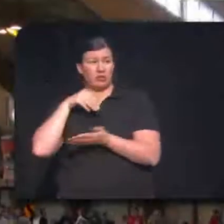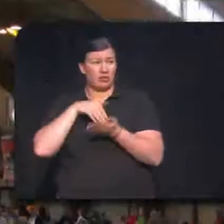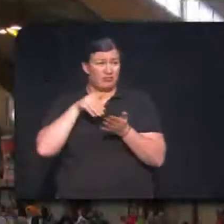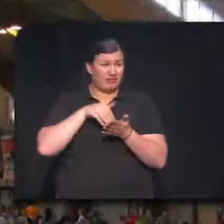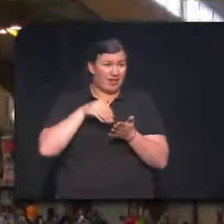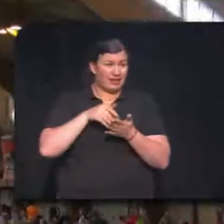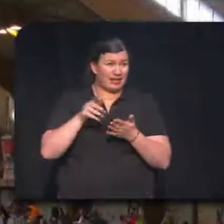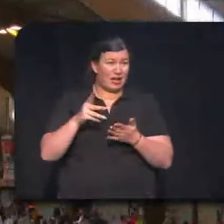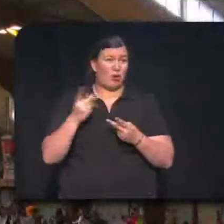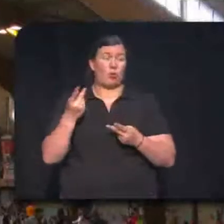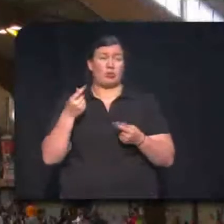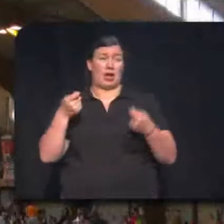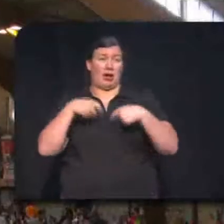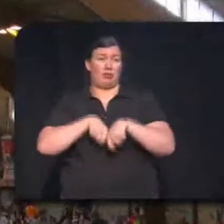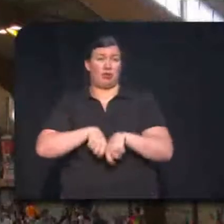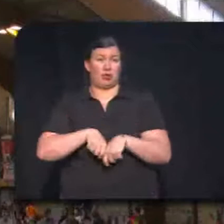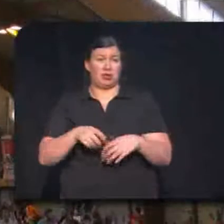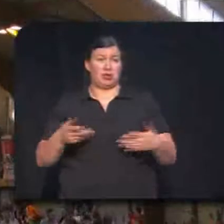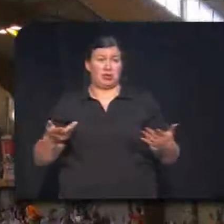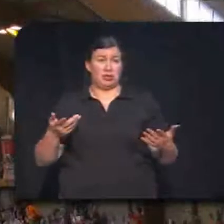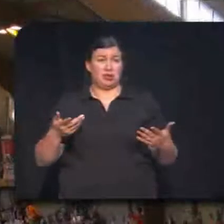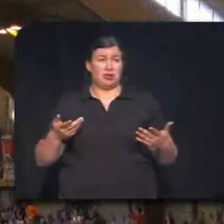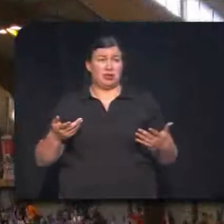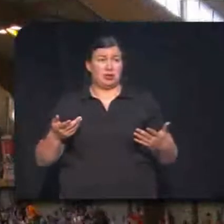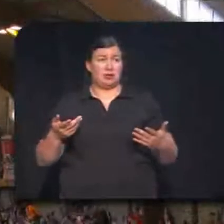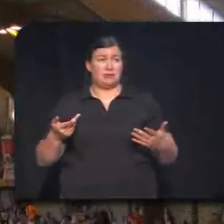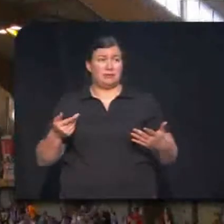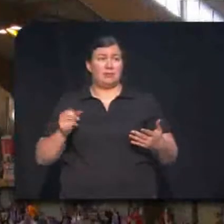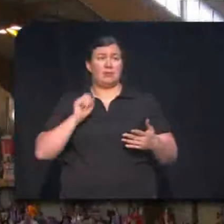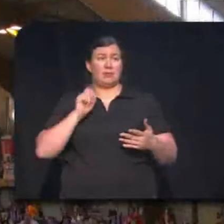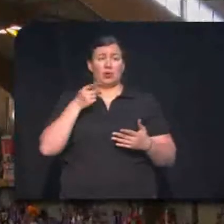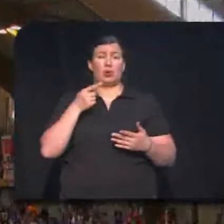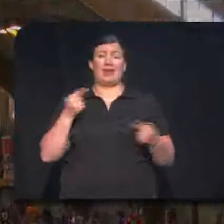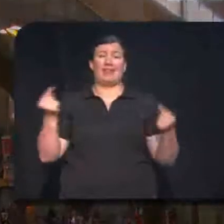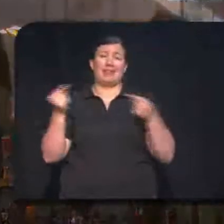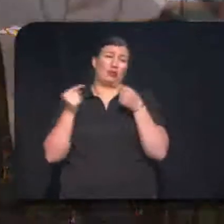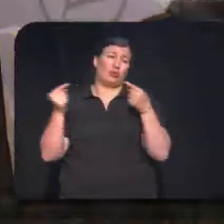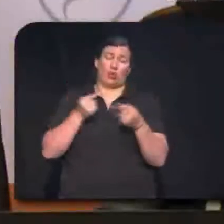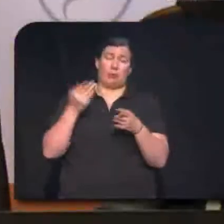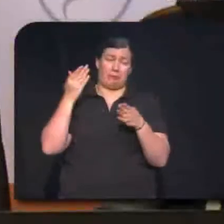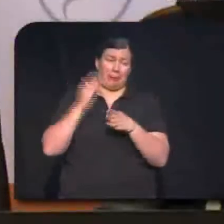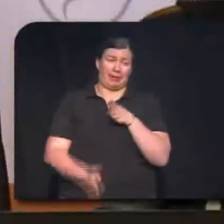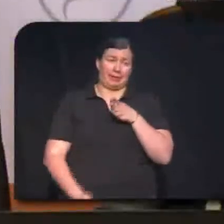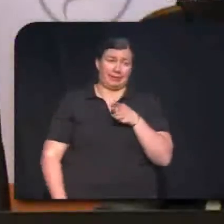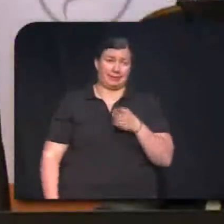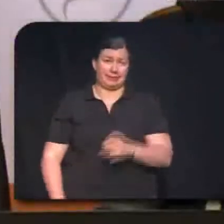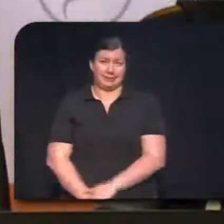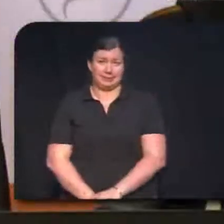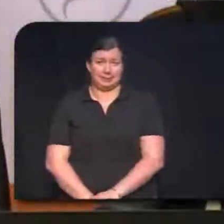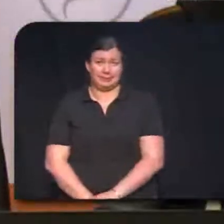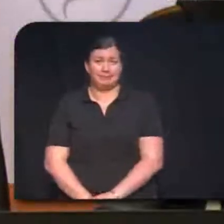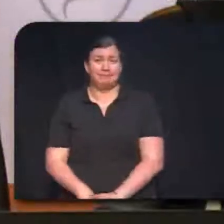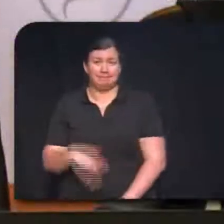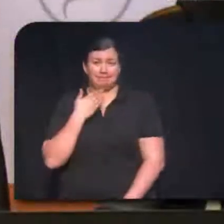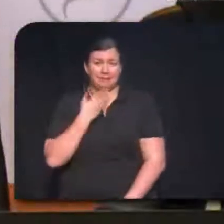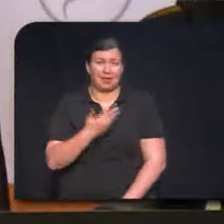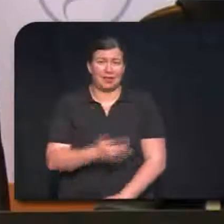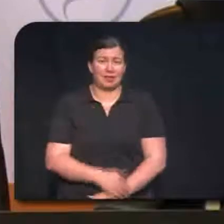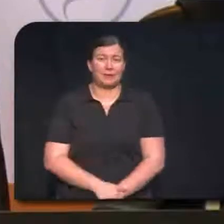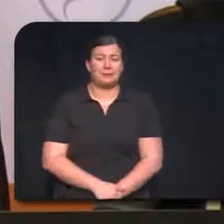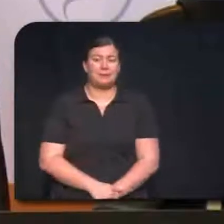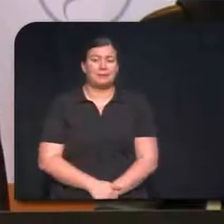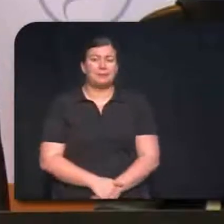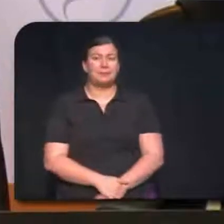weiterführen grünen beenden lila die Debatte ist an dieser Stelle beendet danke dann hat der